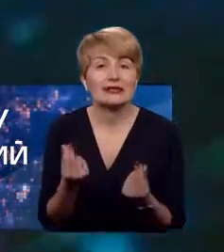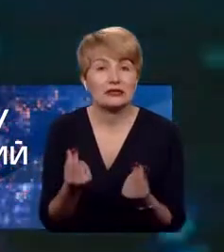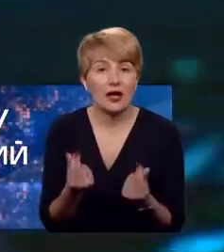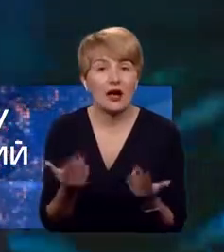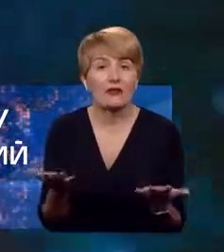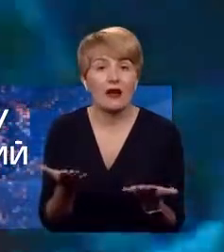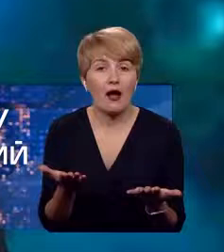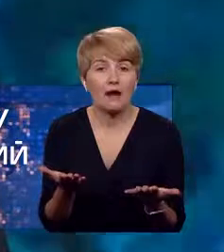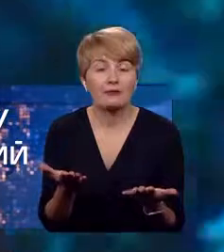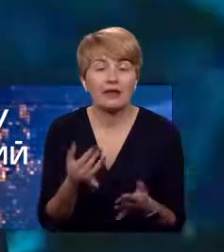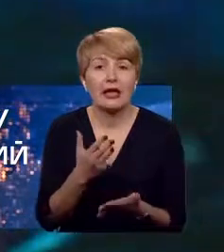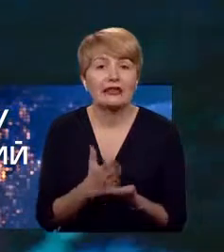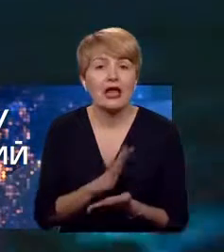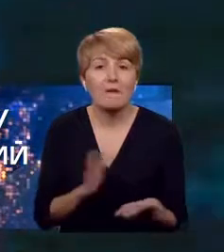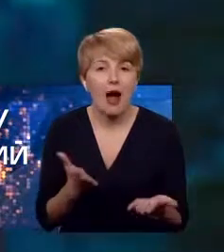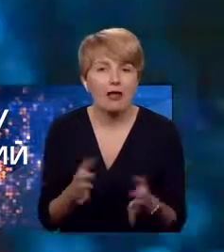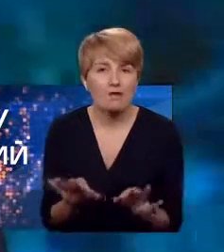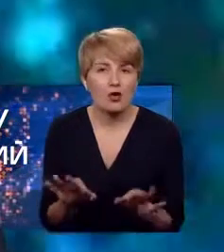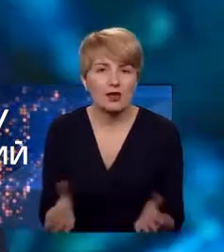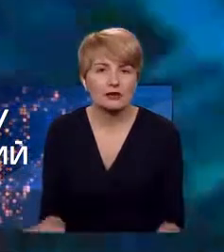яка не має пояснення.